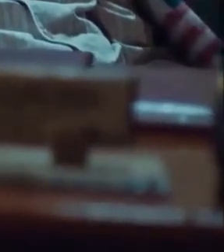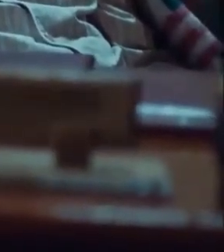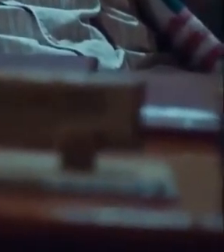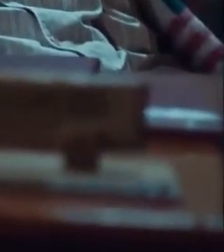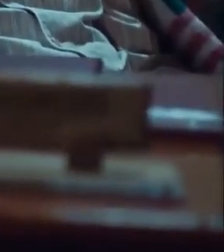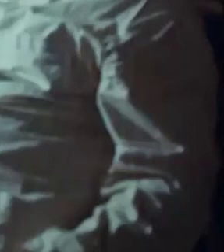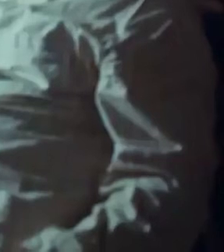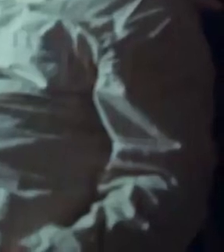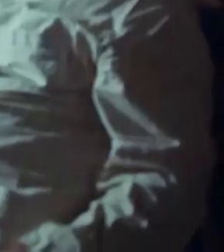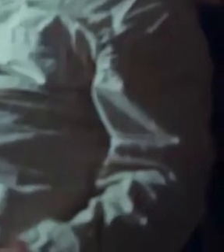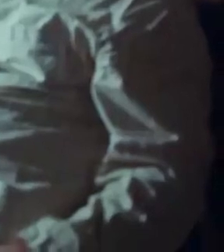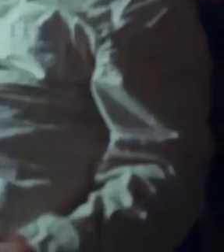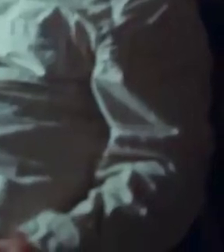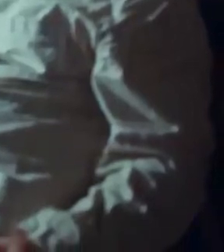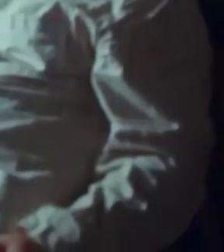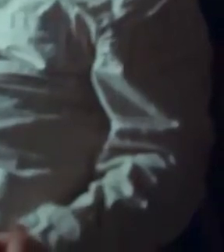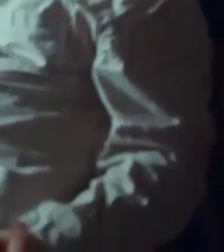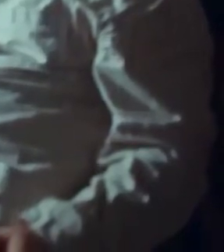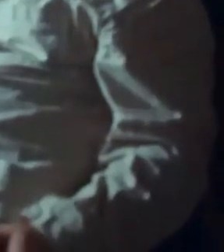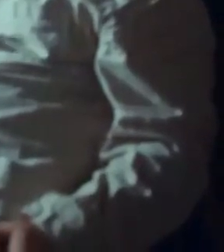aldı. Karşılıklı oturuyorlar.